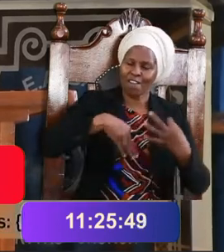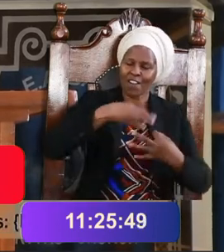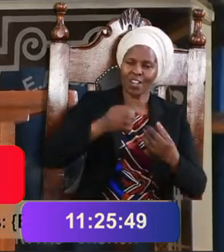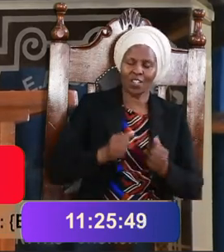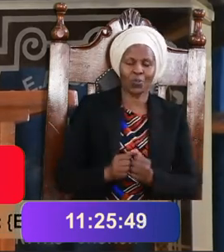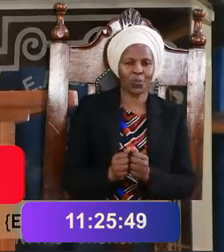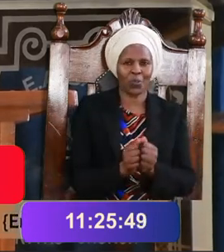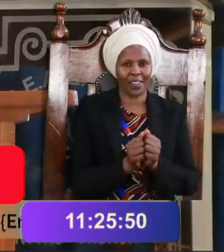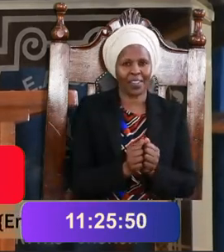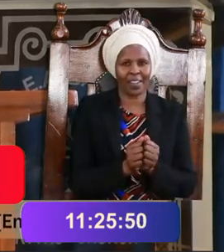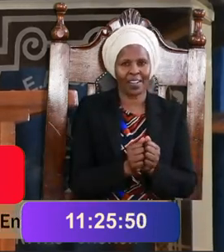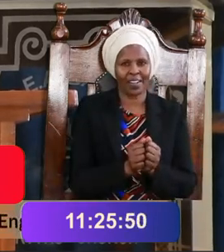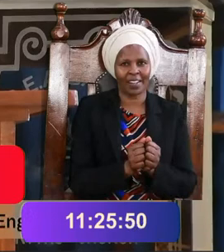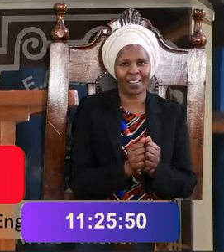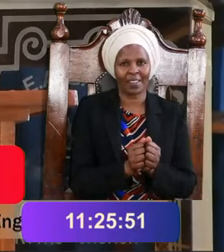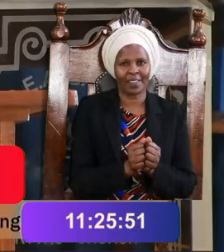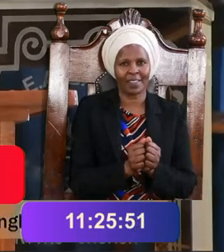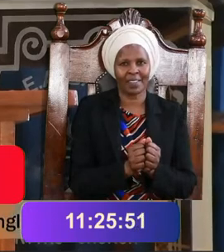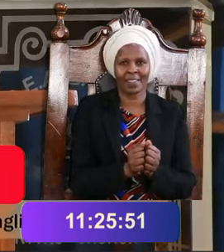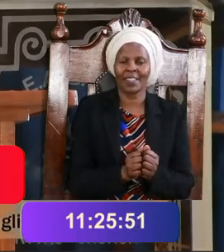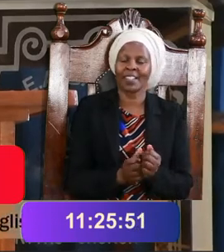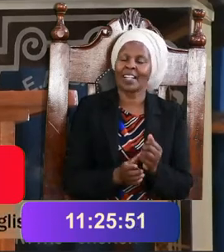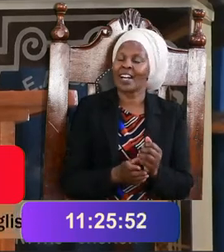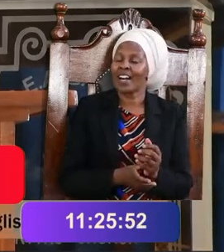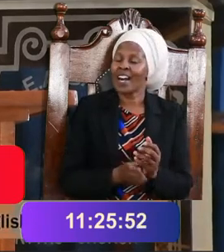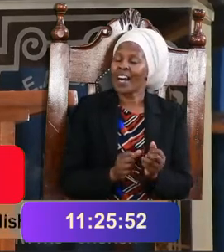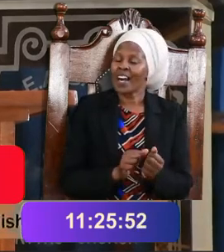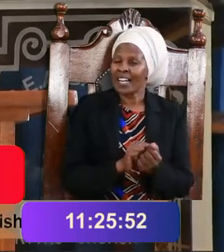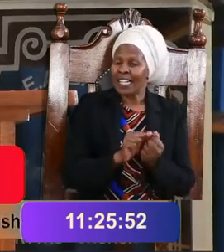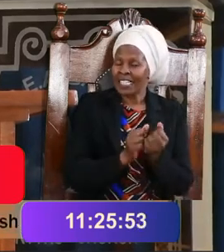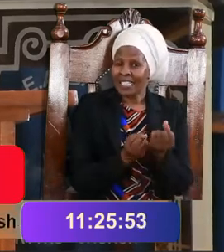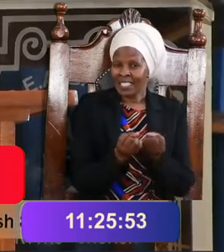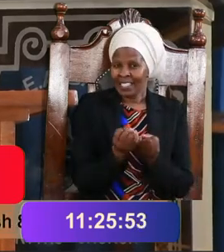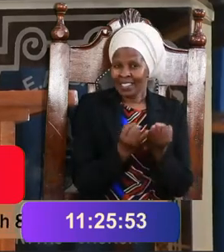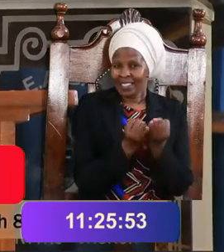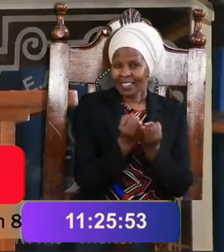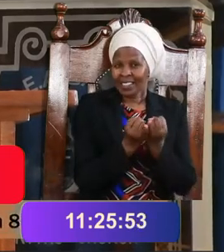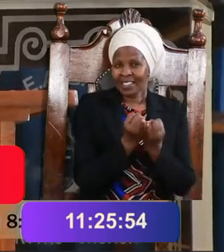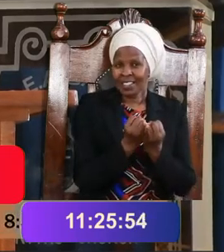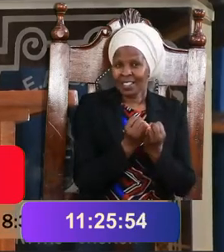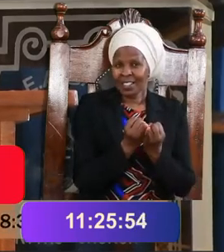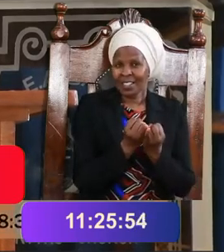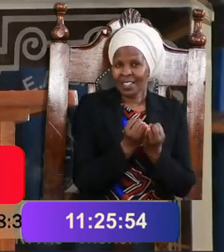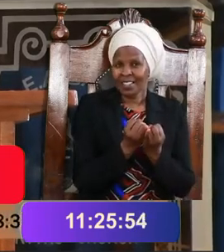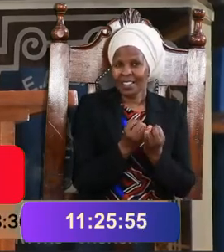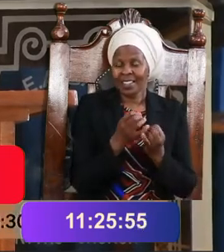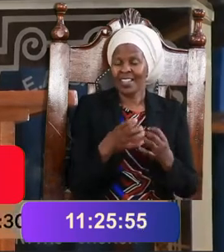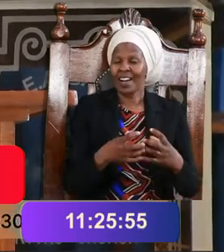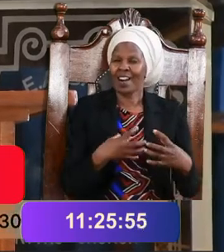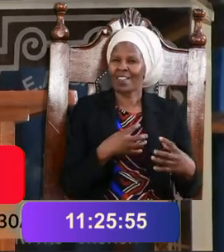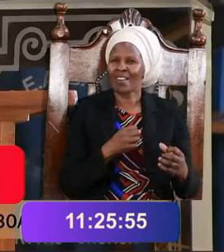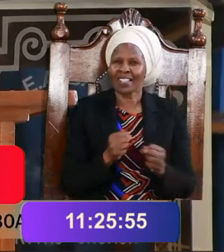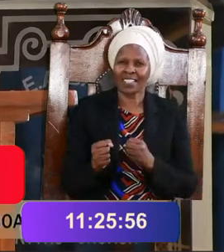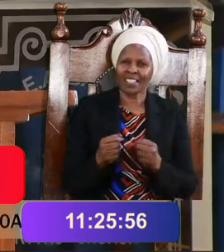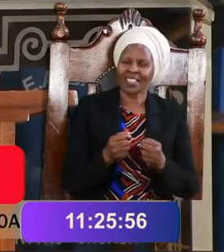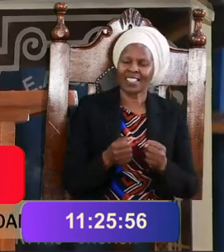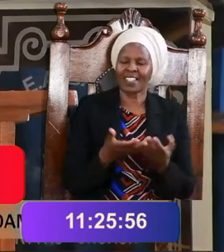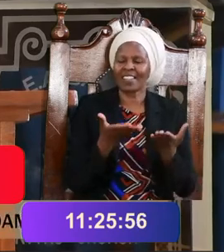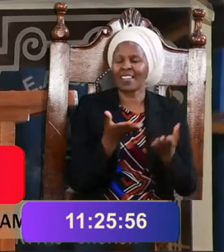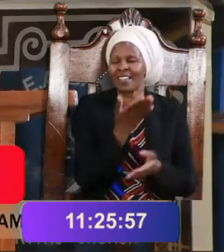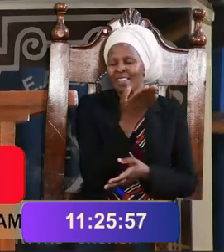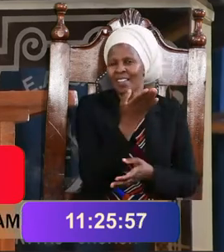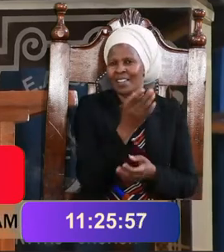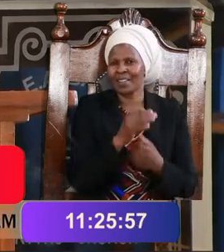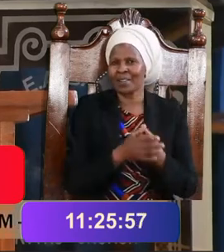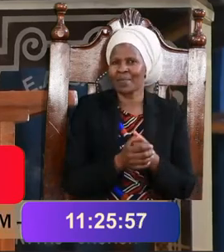halafu ikifika ni Saturday kunakuwa na games kutoka saa 9 hivi, football, volleyball, hizo zote,